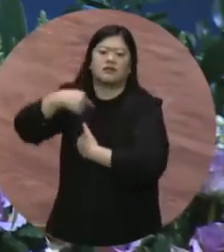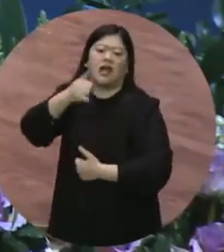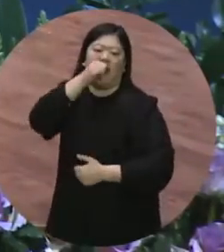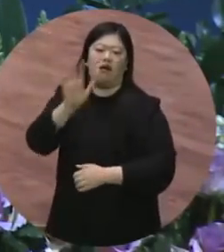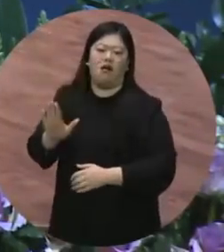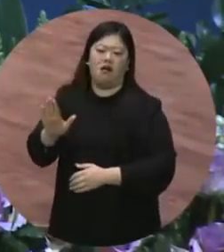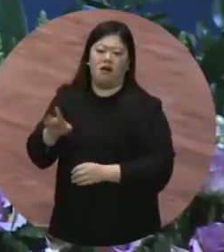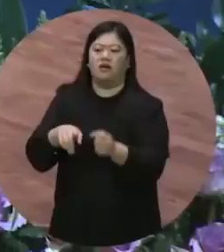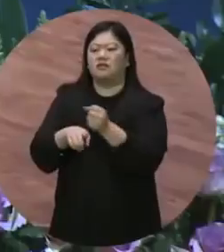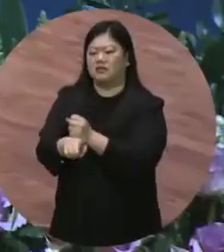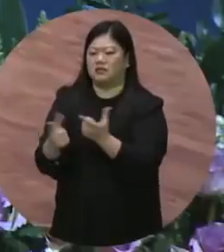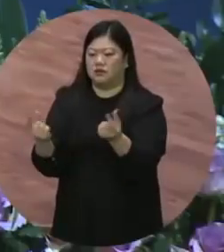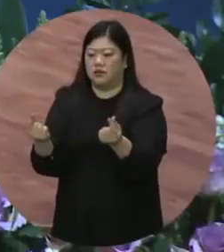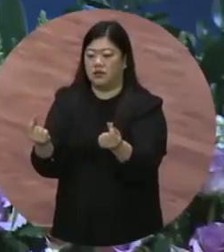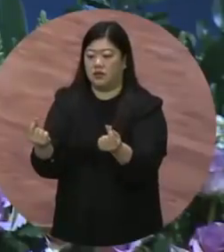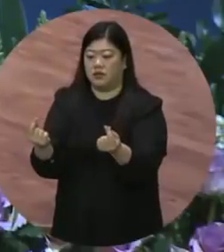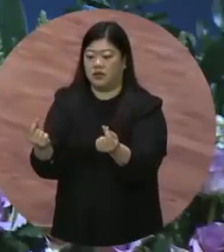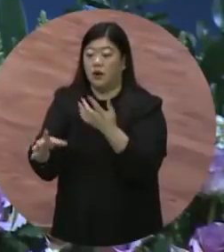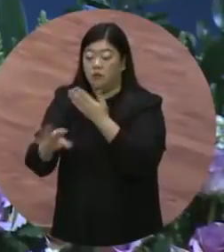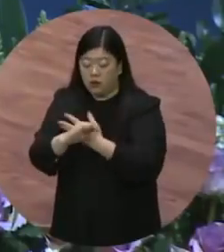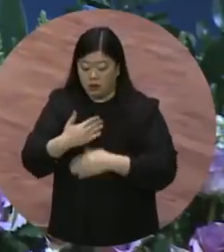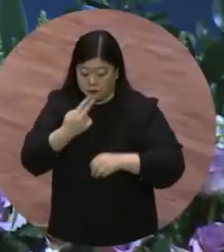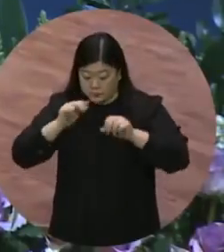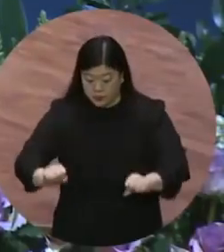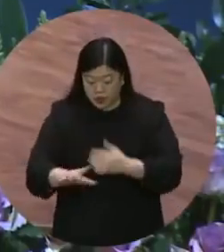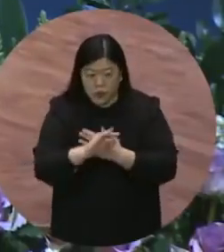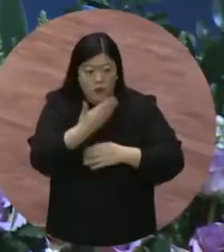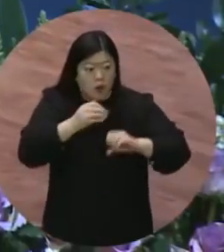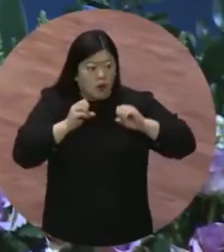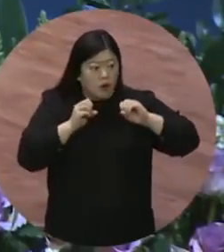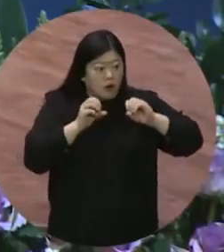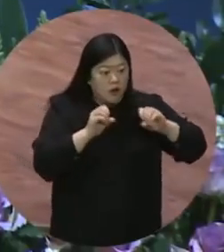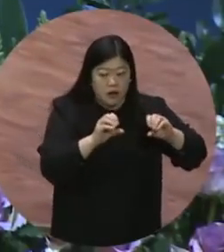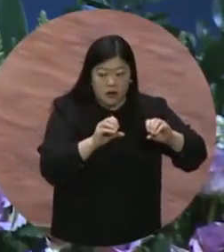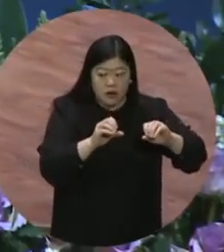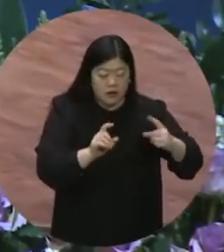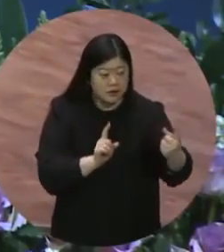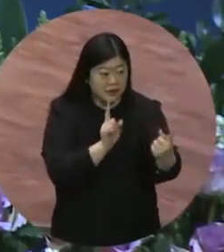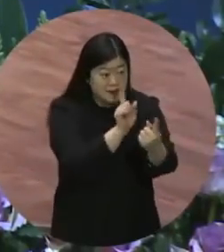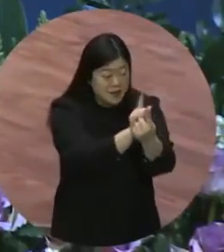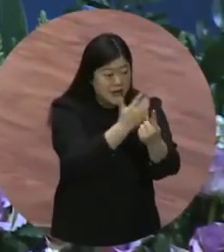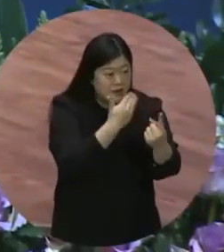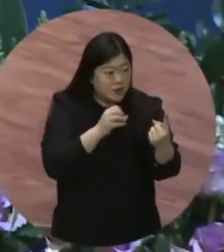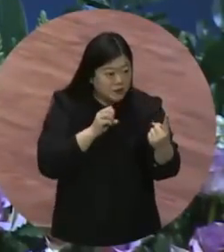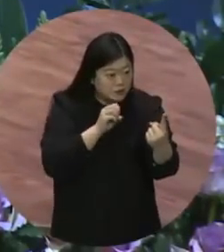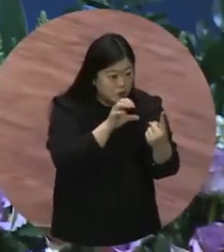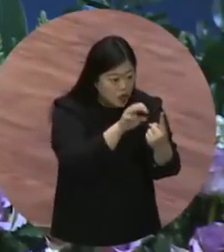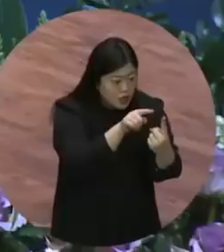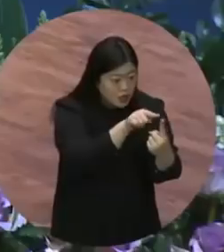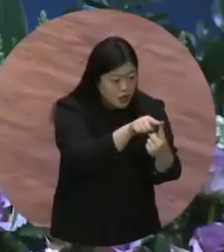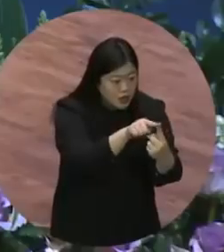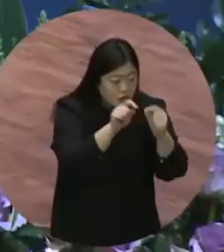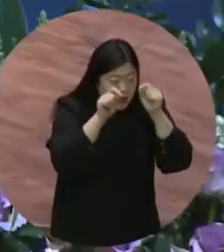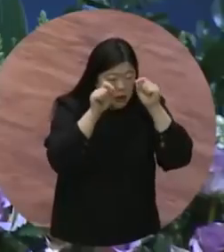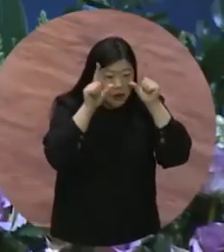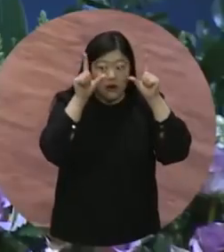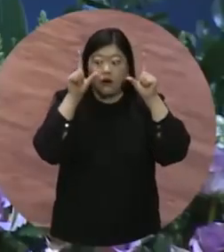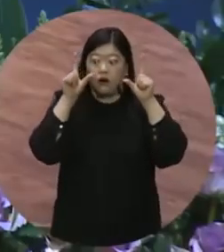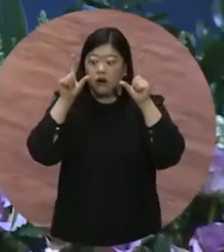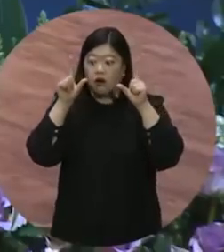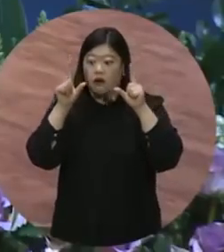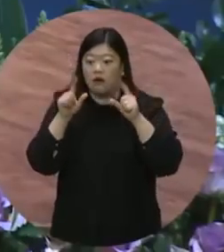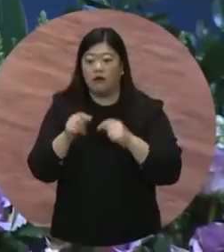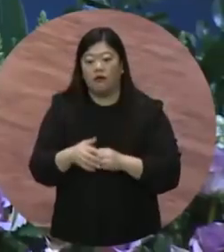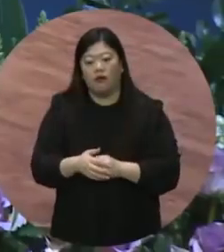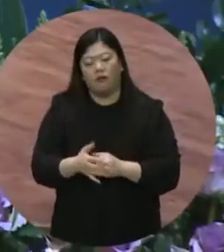그 확률이 얼마나 되겠습니까? 그 복음 깨달은 사람 중에 복음 있는 교회에